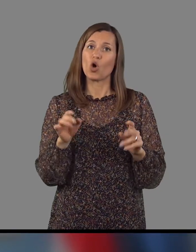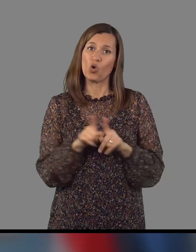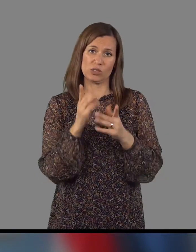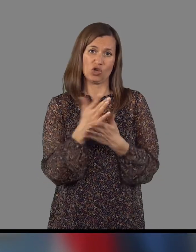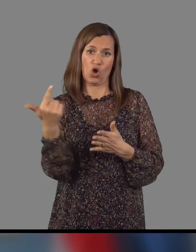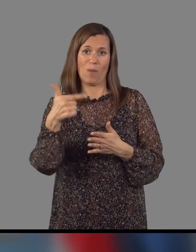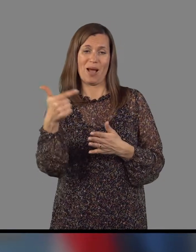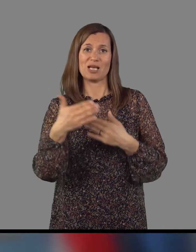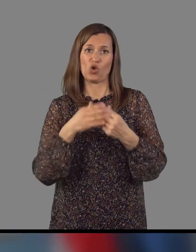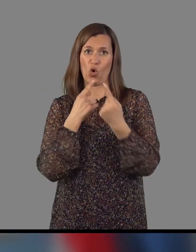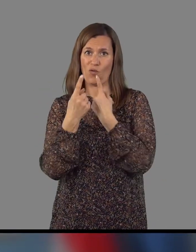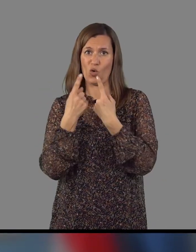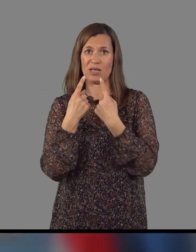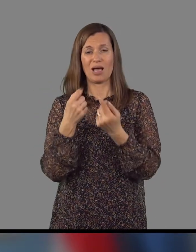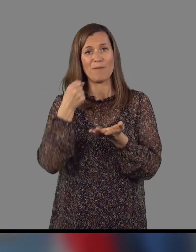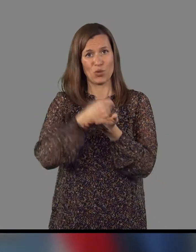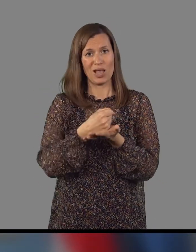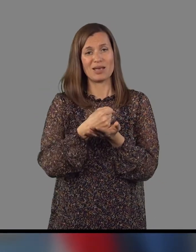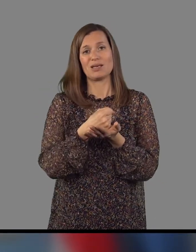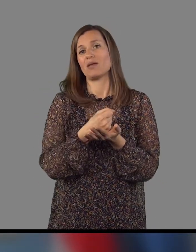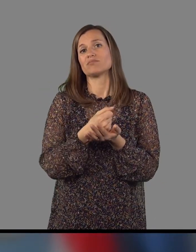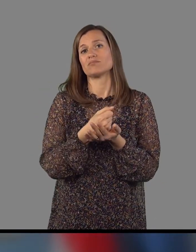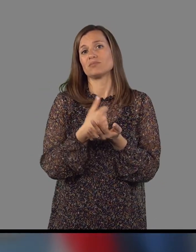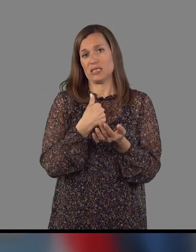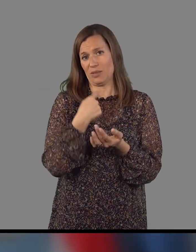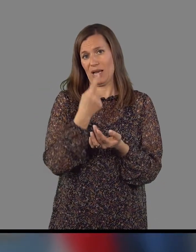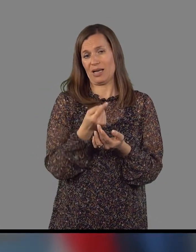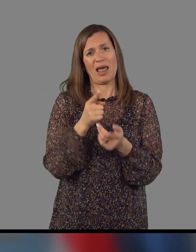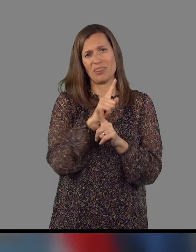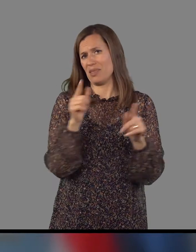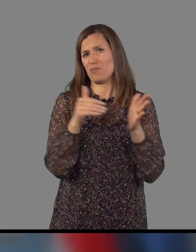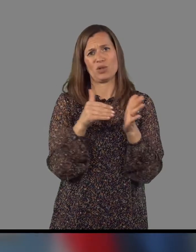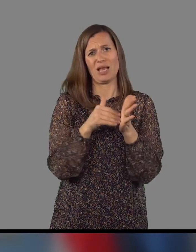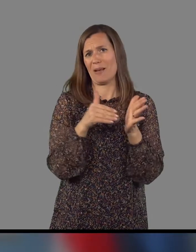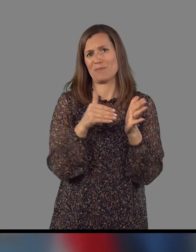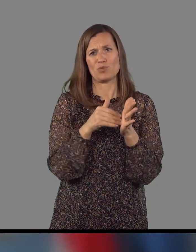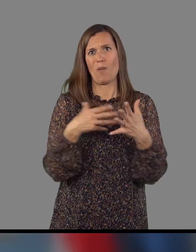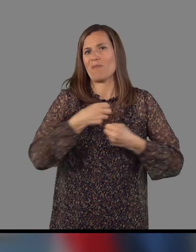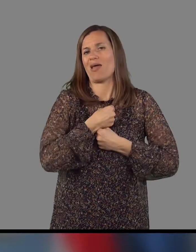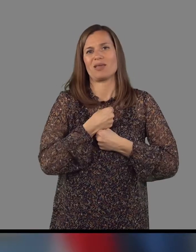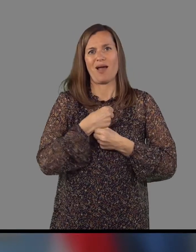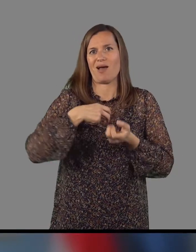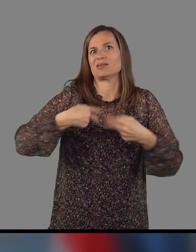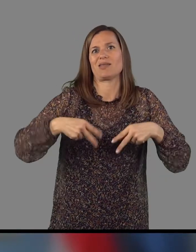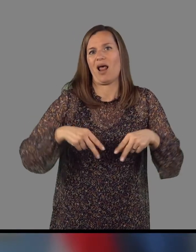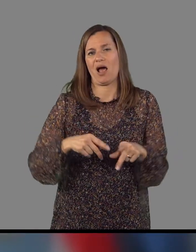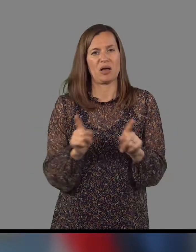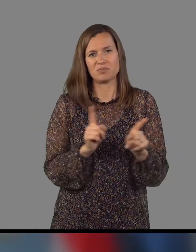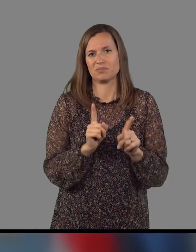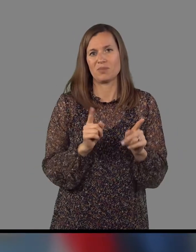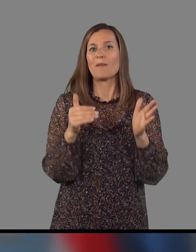Vsekakor, kot sta že oba sogovornika pred mano poudarila, bi rekla, da ni potrebno panika in